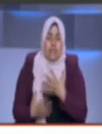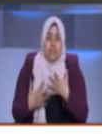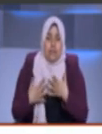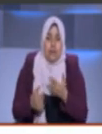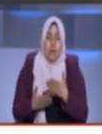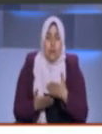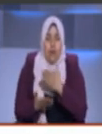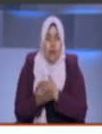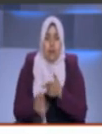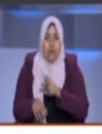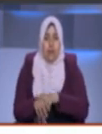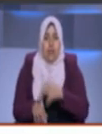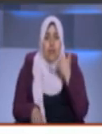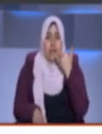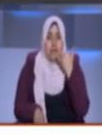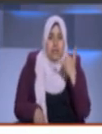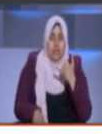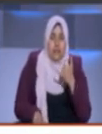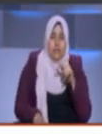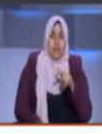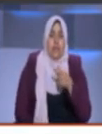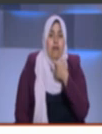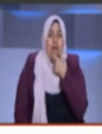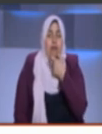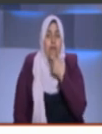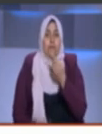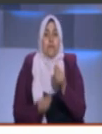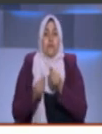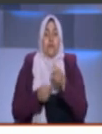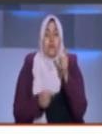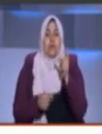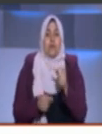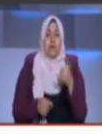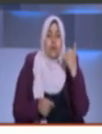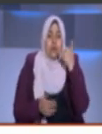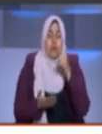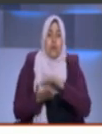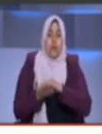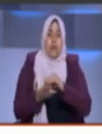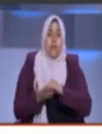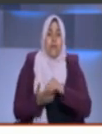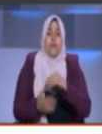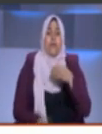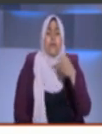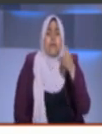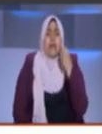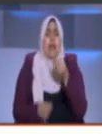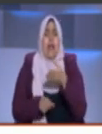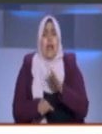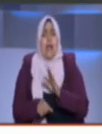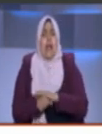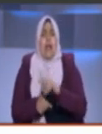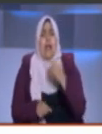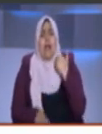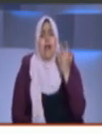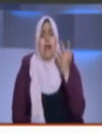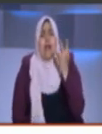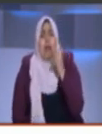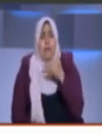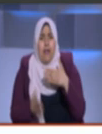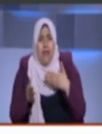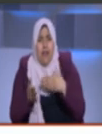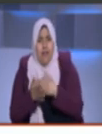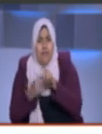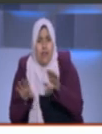وعودة مرة أخرى للندن. ومراسل اكسترا نيوز من هناك عبدو جمال. عبدو، كنت تتحدث عن الأرقام الأخيرة في